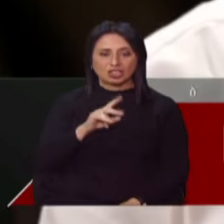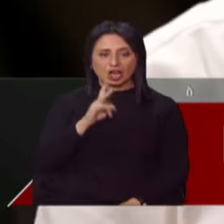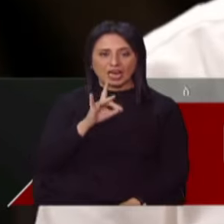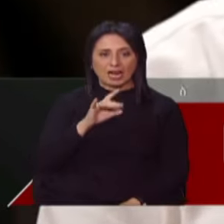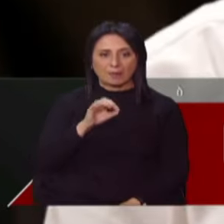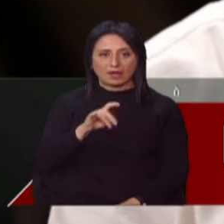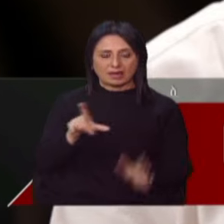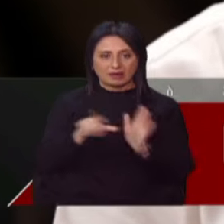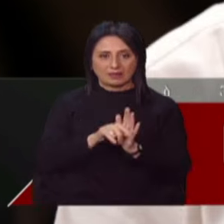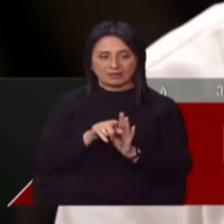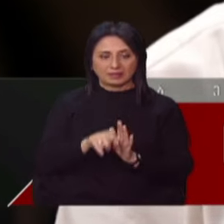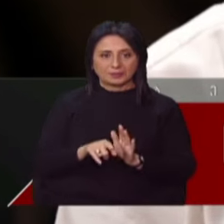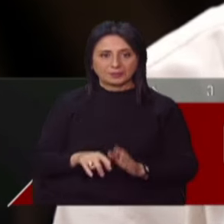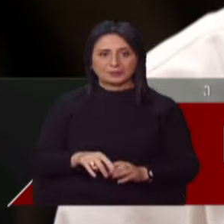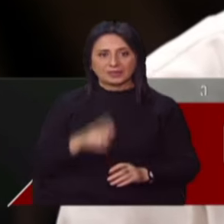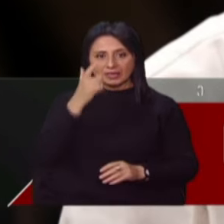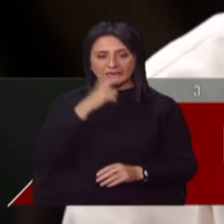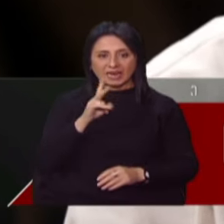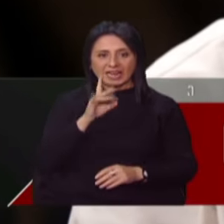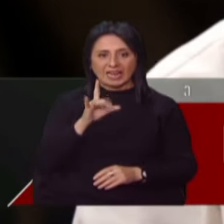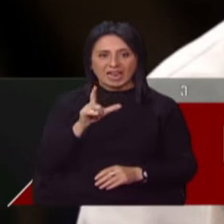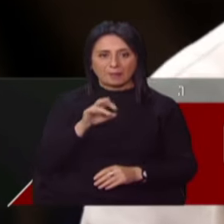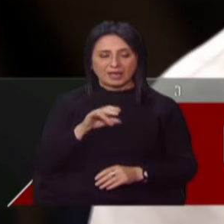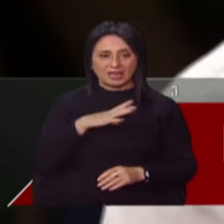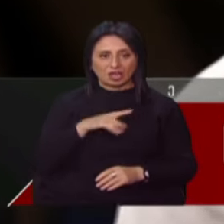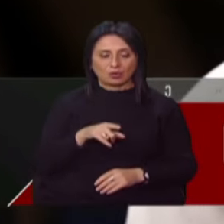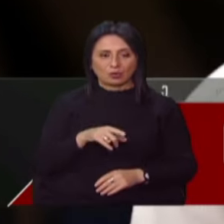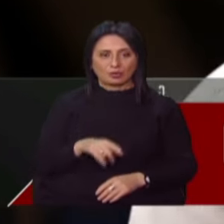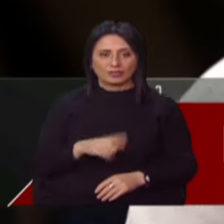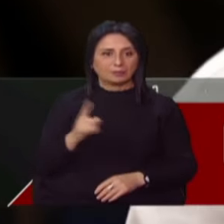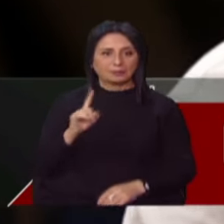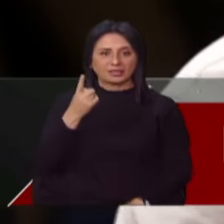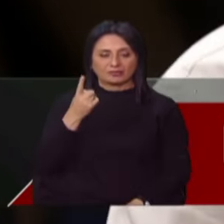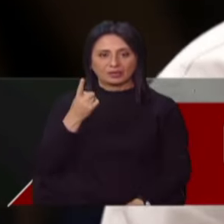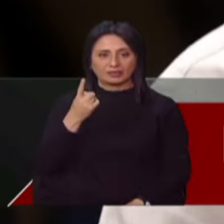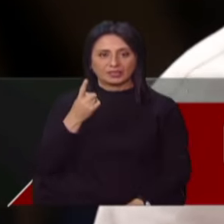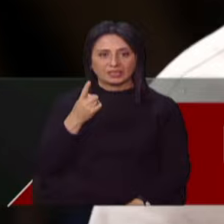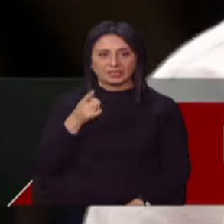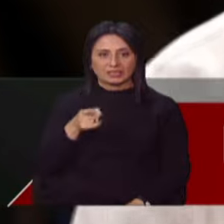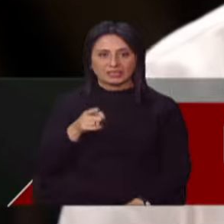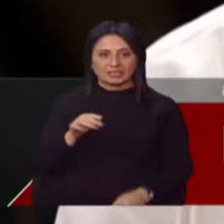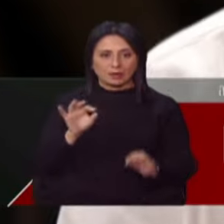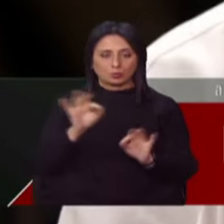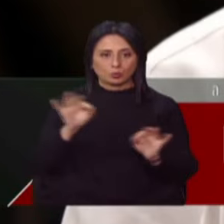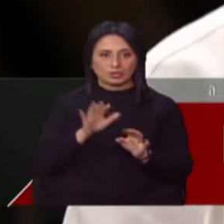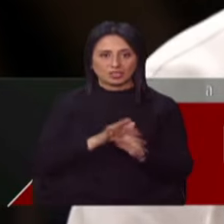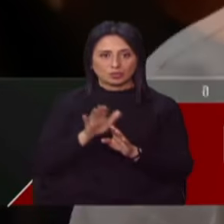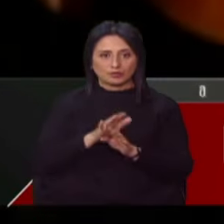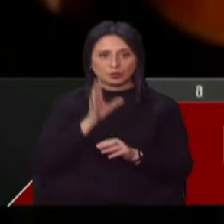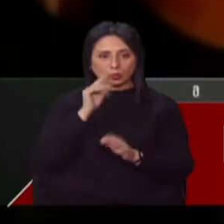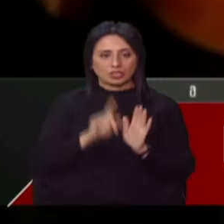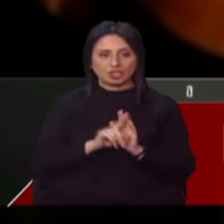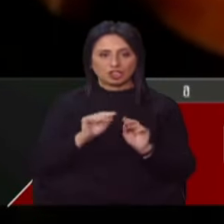კრემერთან ერთად. ბატონი კრემერი იყო პირველი ასე ჩამწერი ამ ნაწარმოების, როცა